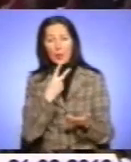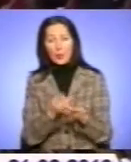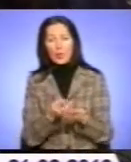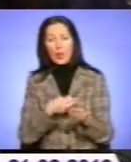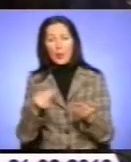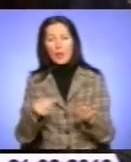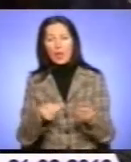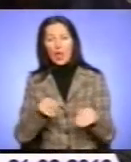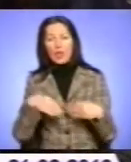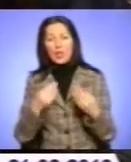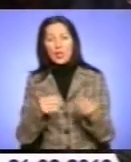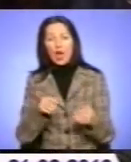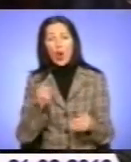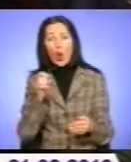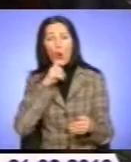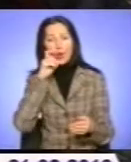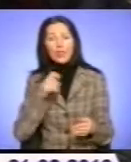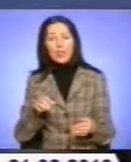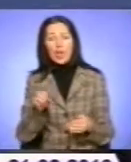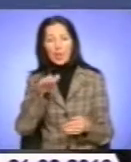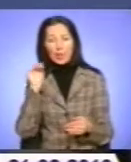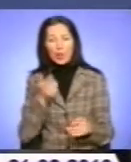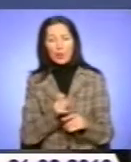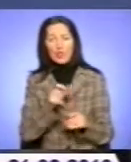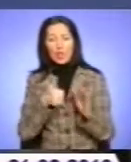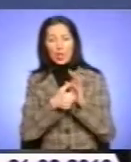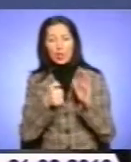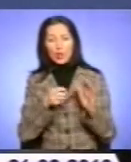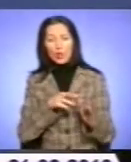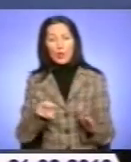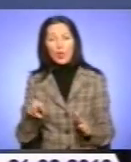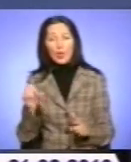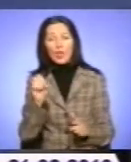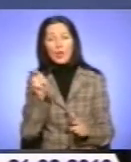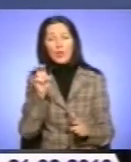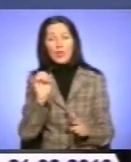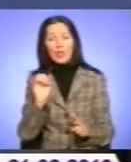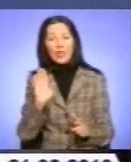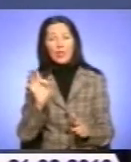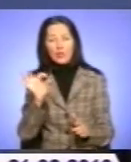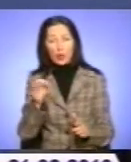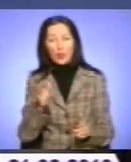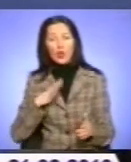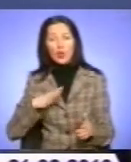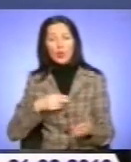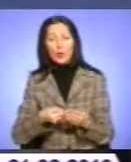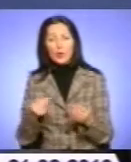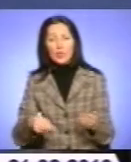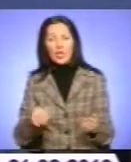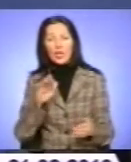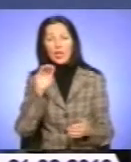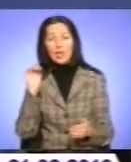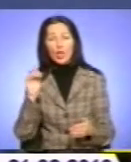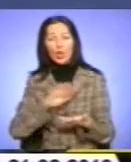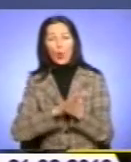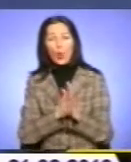розмірі більше 600 мільйонів євро, повідомив Кожара. Очікується підписання кредитної угоди і меморандуму